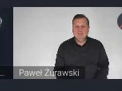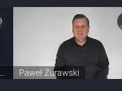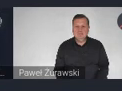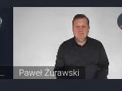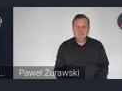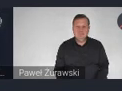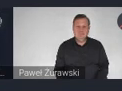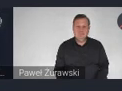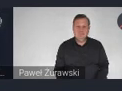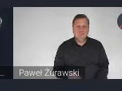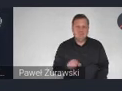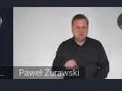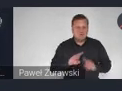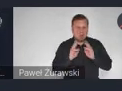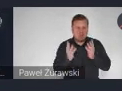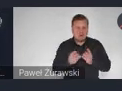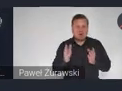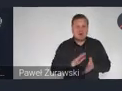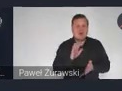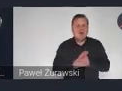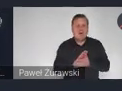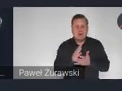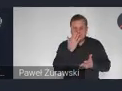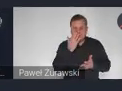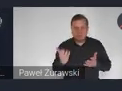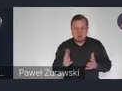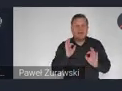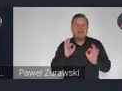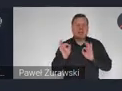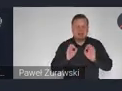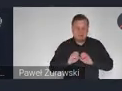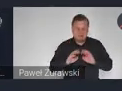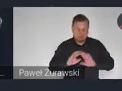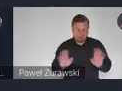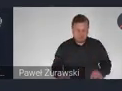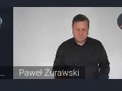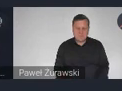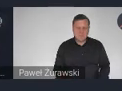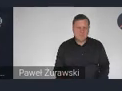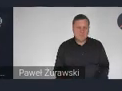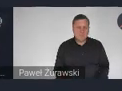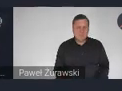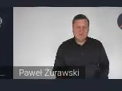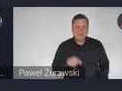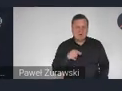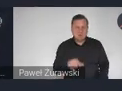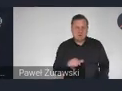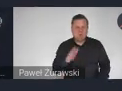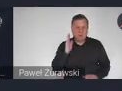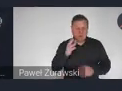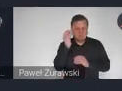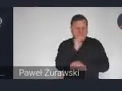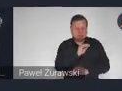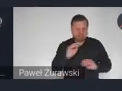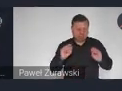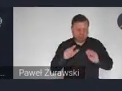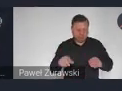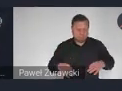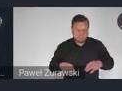to webinarium będzie miało charakter stricte informacyjny w trakcie którego dowiedzą się państwo